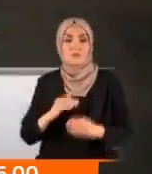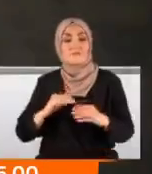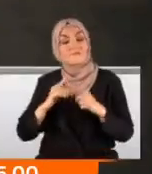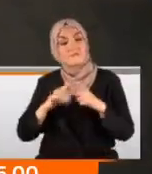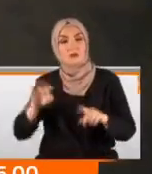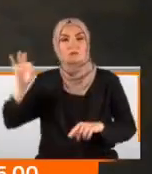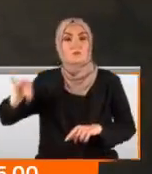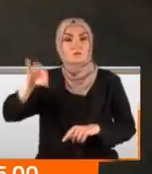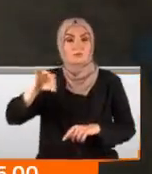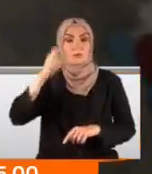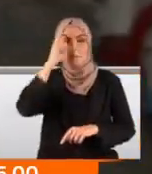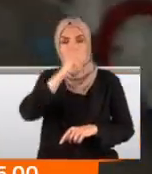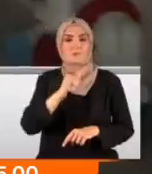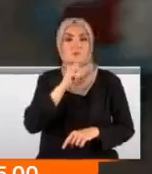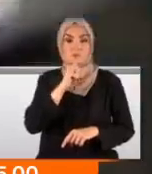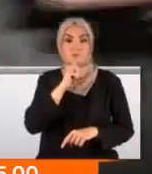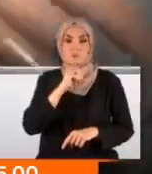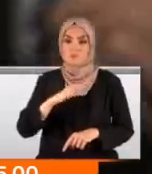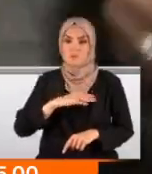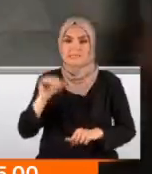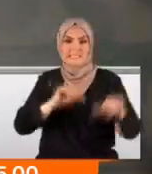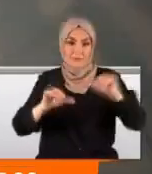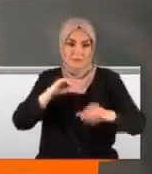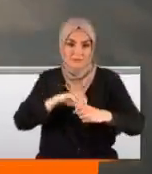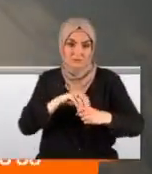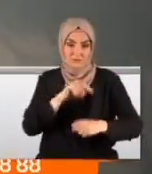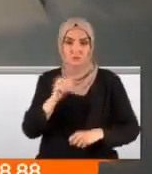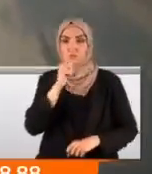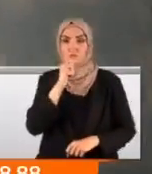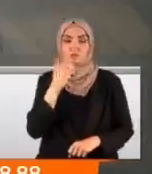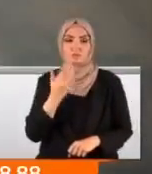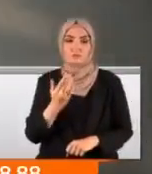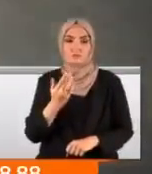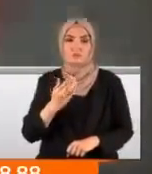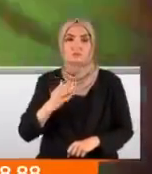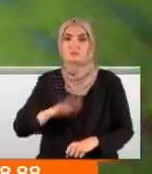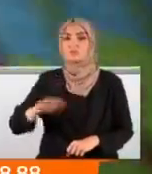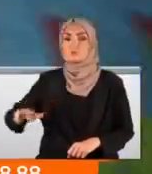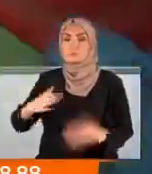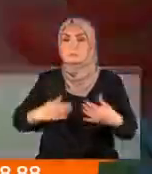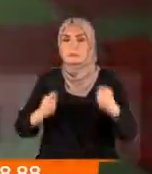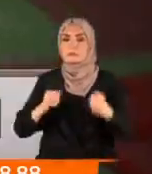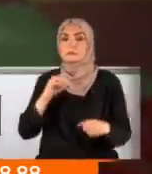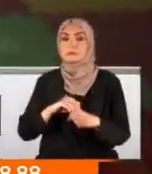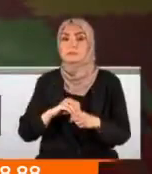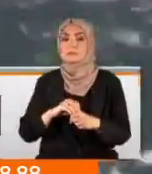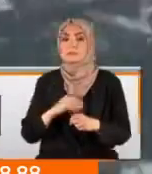noktalarda yine mavi suları görmek mümkün. Yani kimyasal suları, bu da çocukların sağlığı açısından son derece